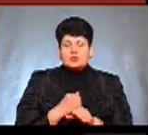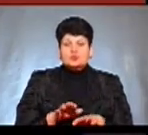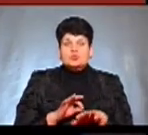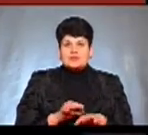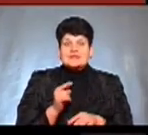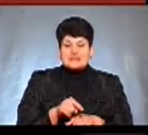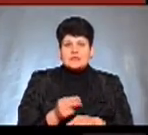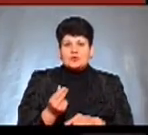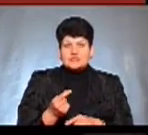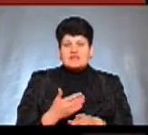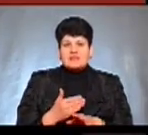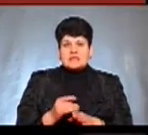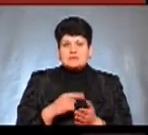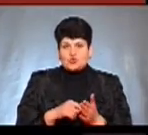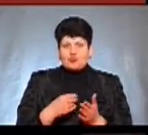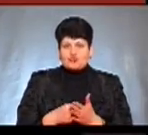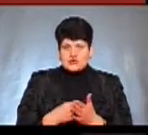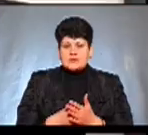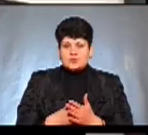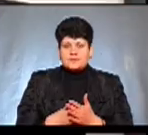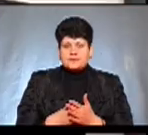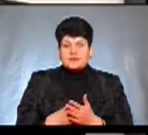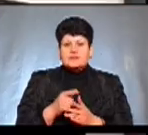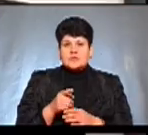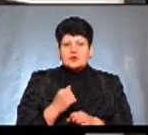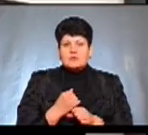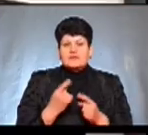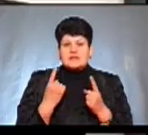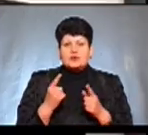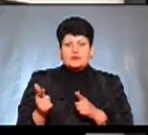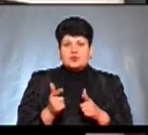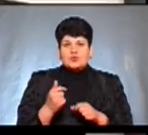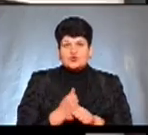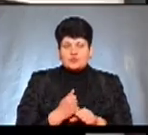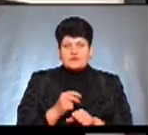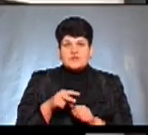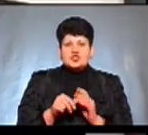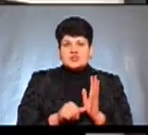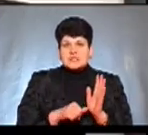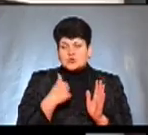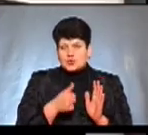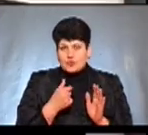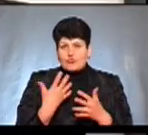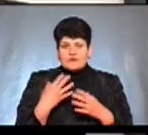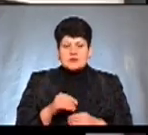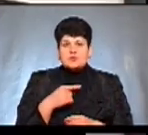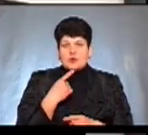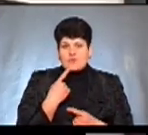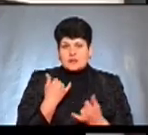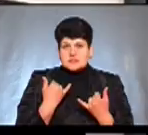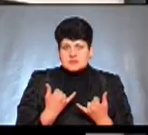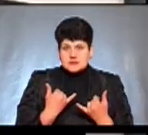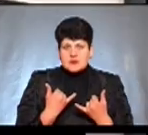ті кошти, які виділені з міського бюджету, які поки що є. Ми насправді досить велику підготовчу роботу провели. З 2016 року, от це все, що ми зараз перелічували з вами,